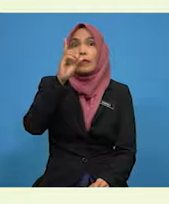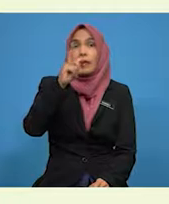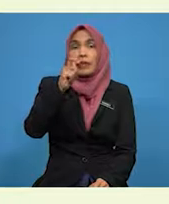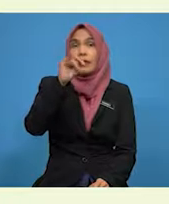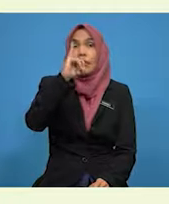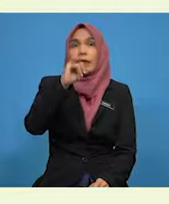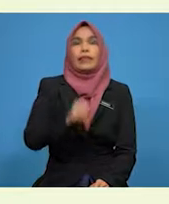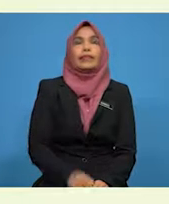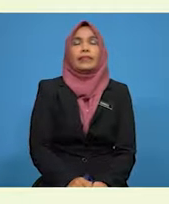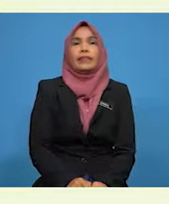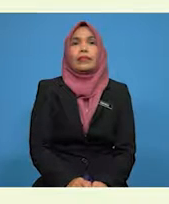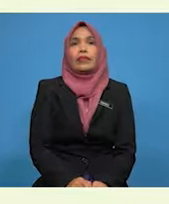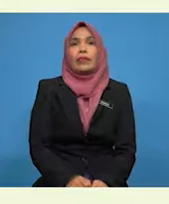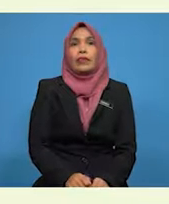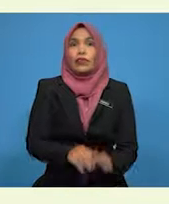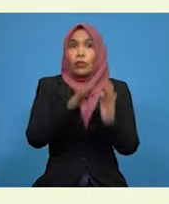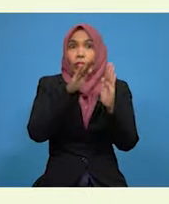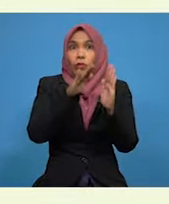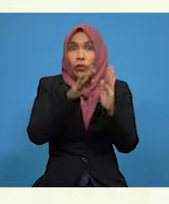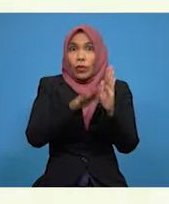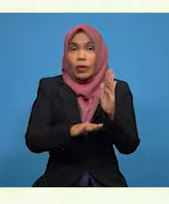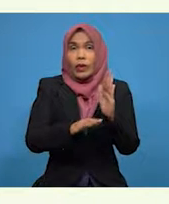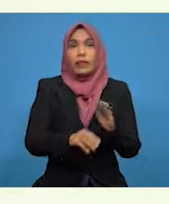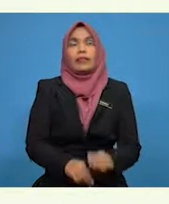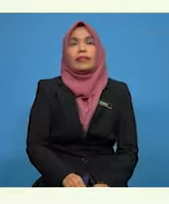adalah menurunkan pangkat pekerja,